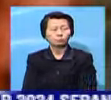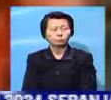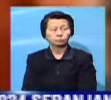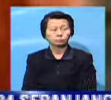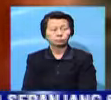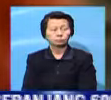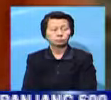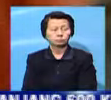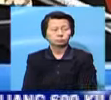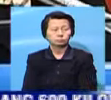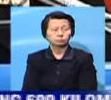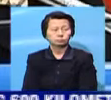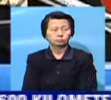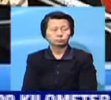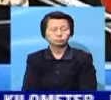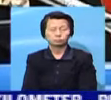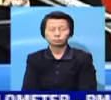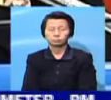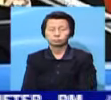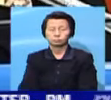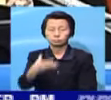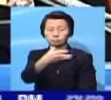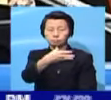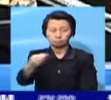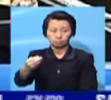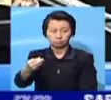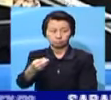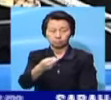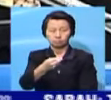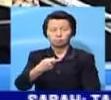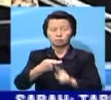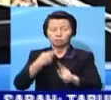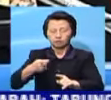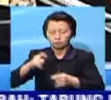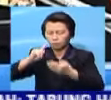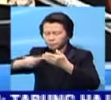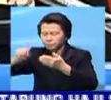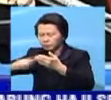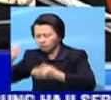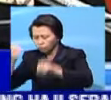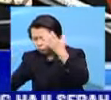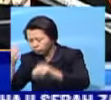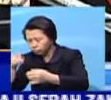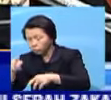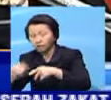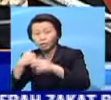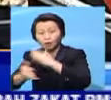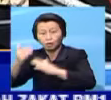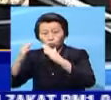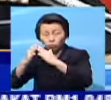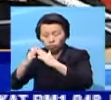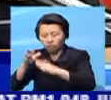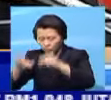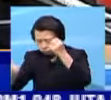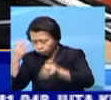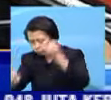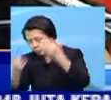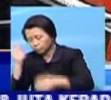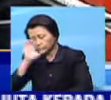ditahan dan hasil daripada pemeriksaan kita